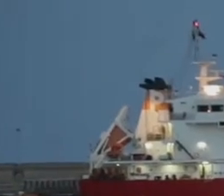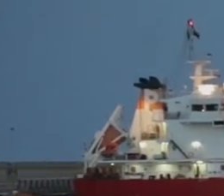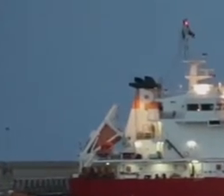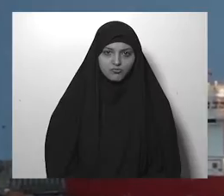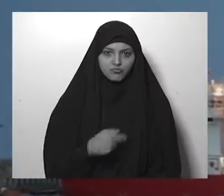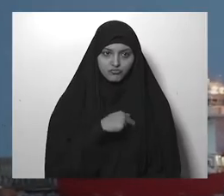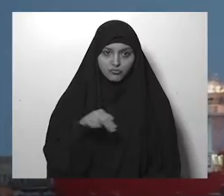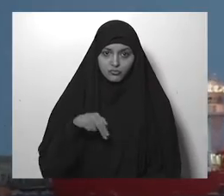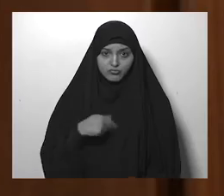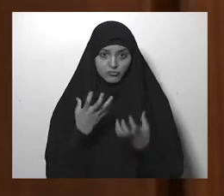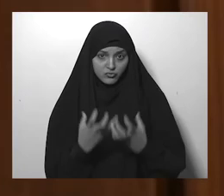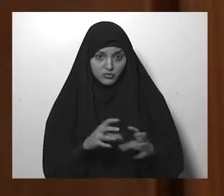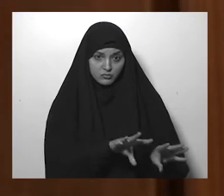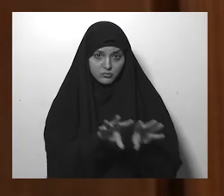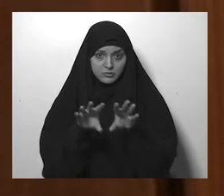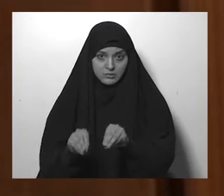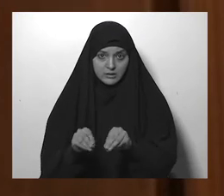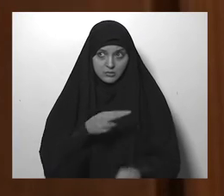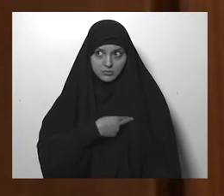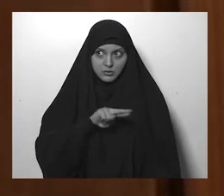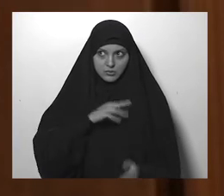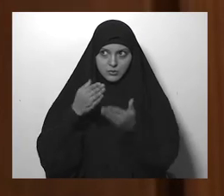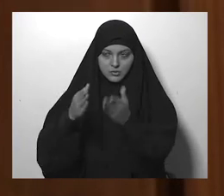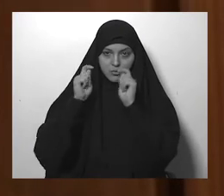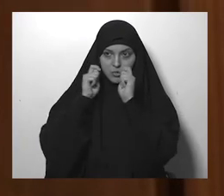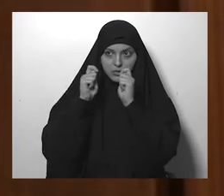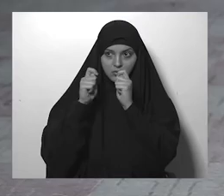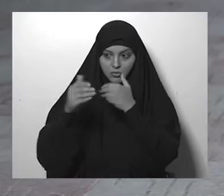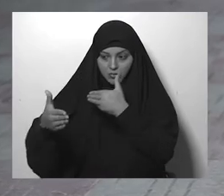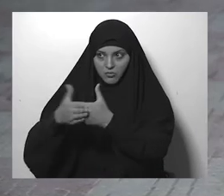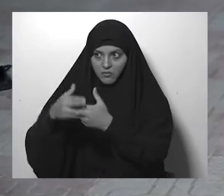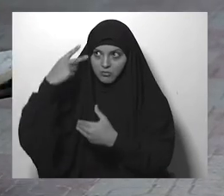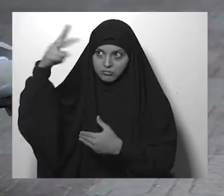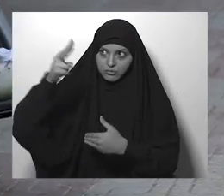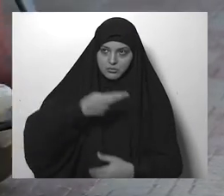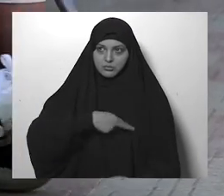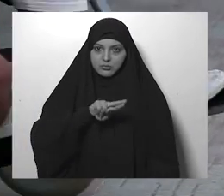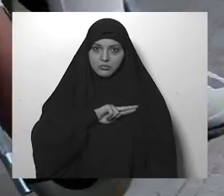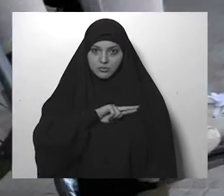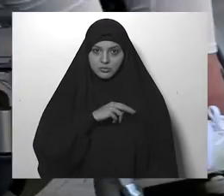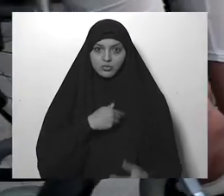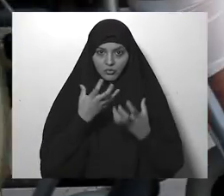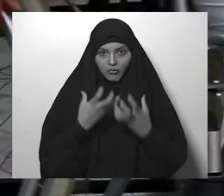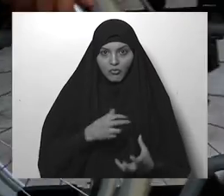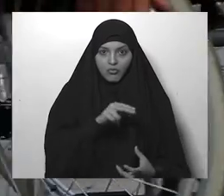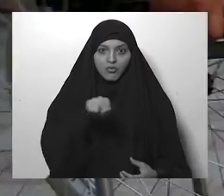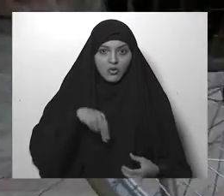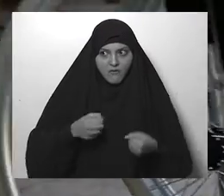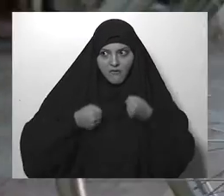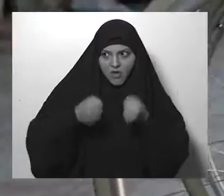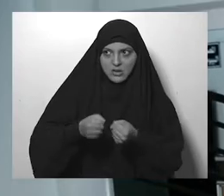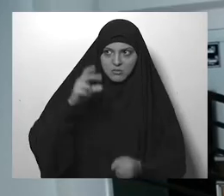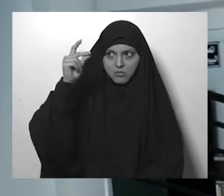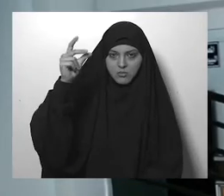le volant m les responsables politiques devant leurs responsabilités et nous voulons aussi être une force de